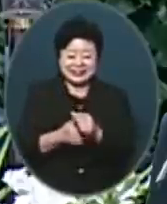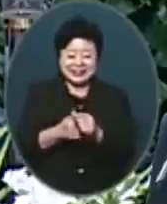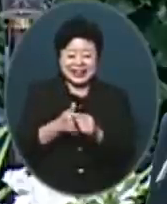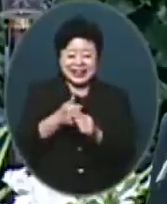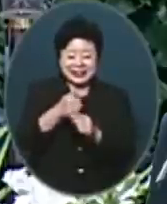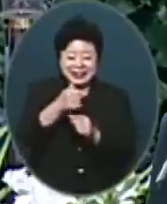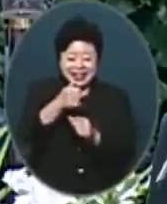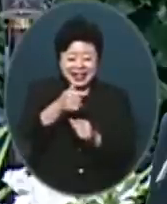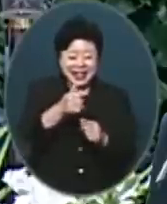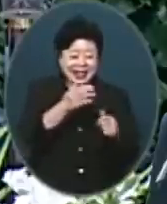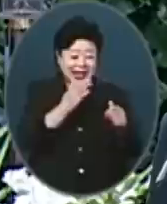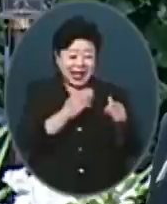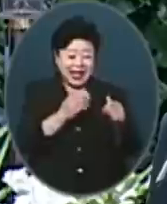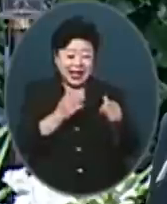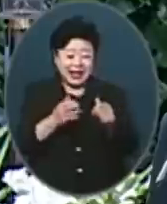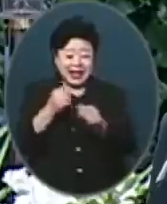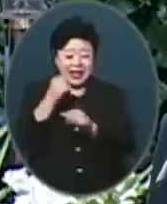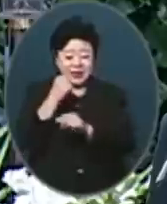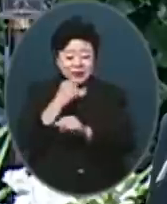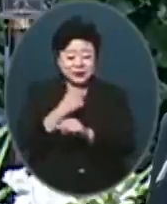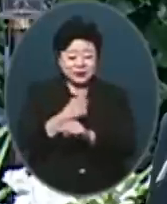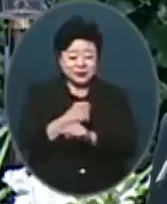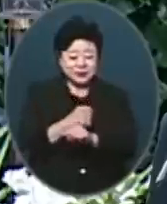강건하기를 내